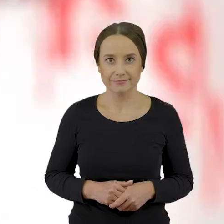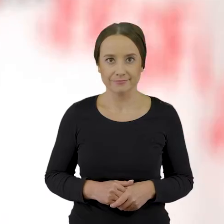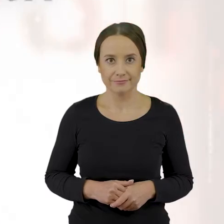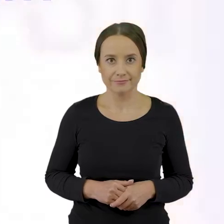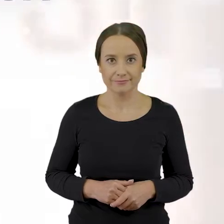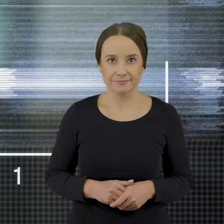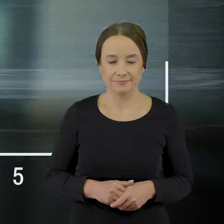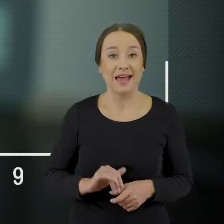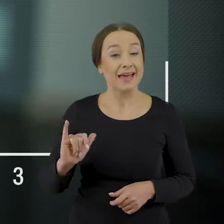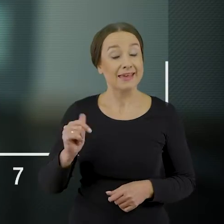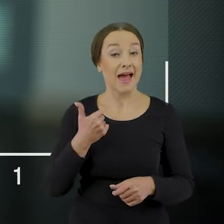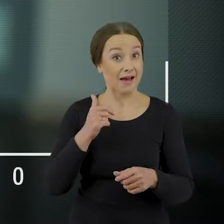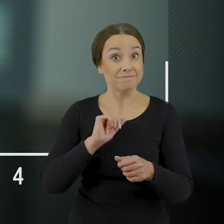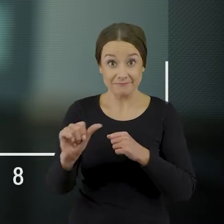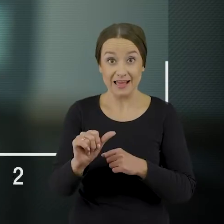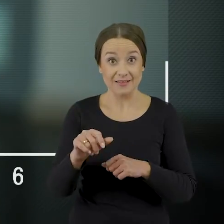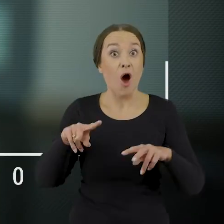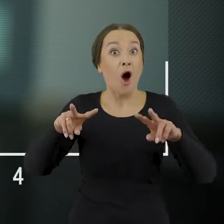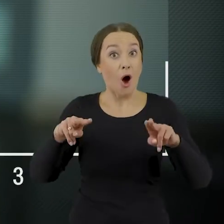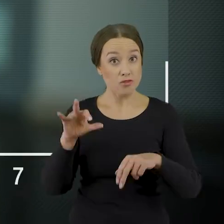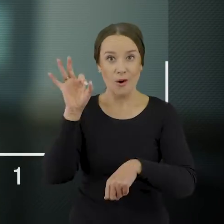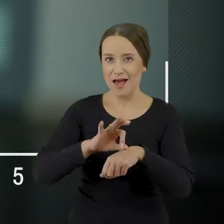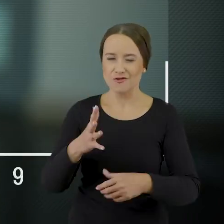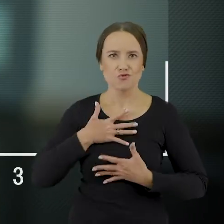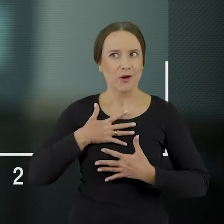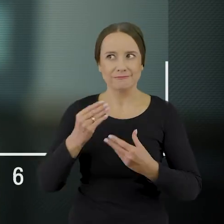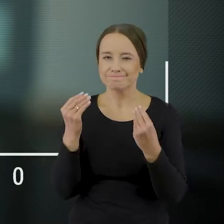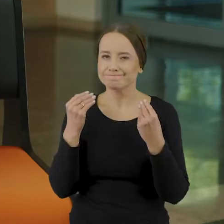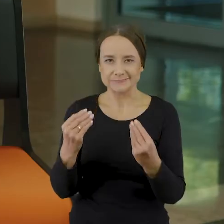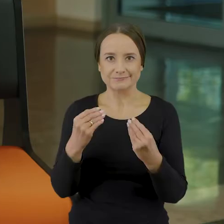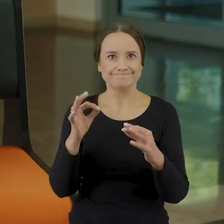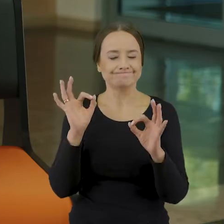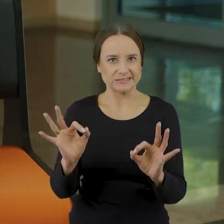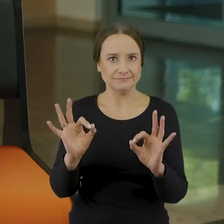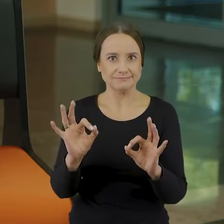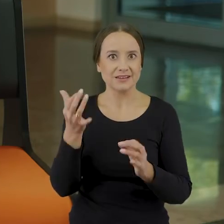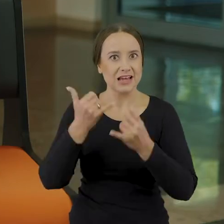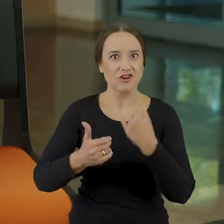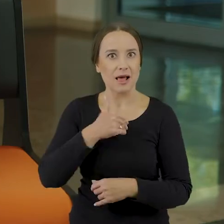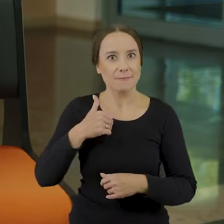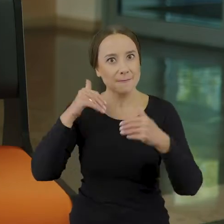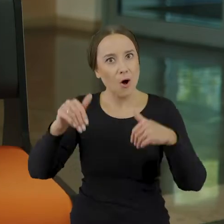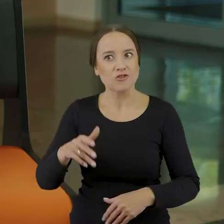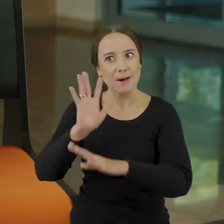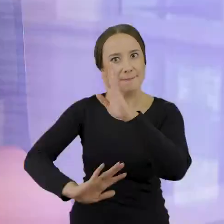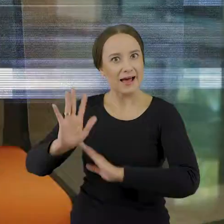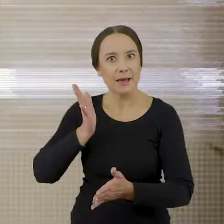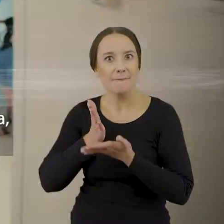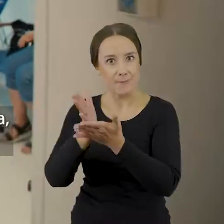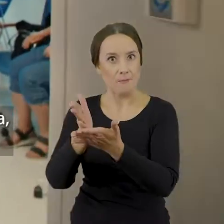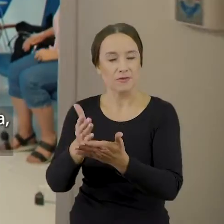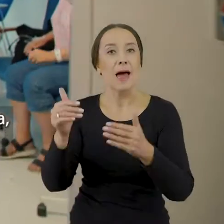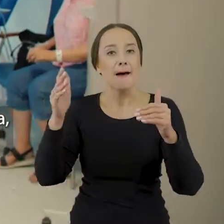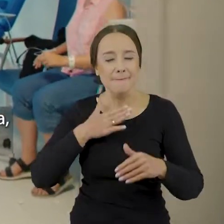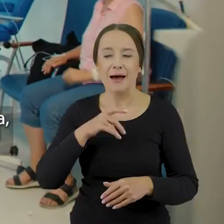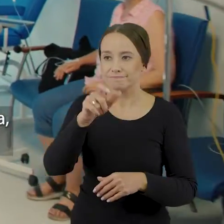chorych będąc onkologiem ma się niesamowitą satysfakcję jeżeli możemy pacjentowi pomóc